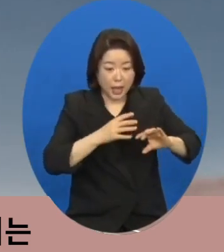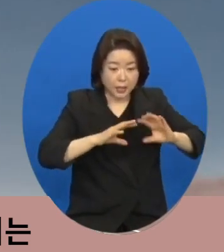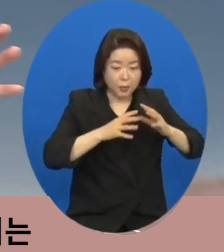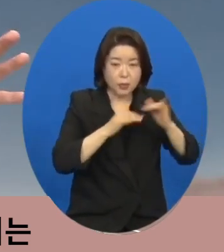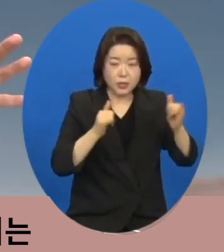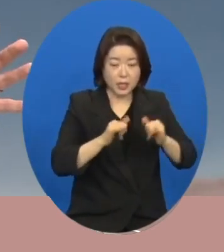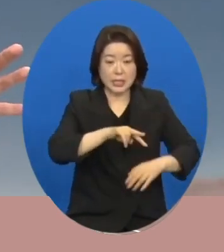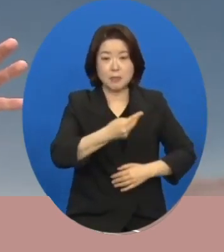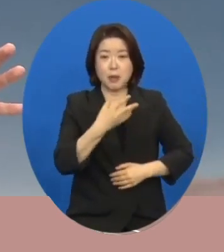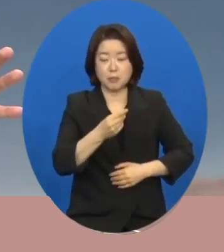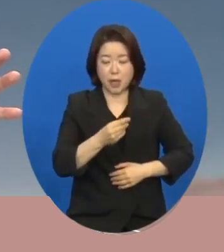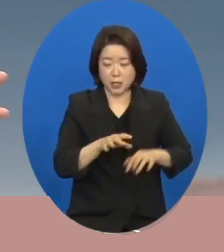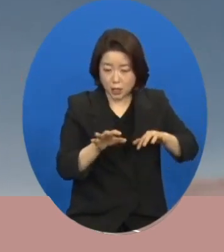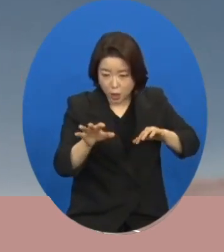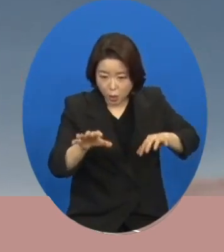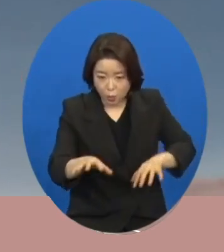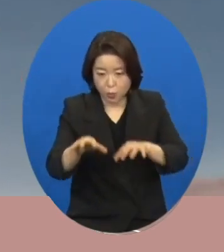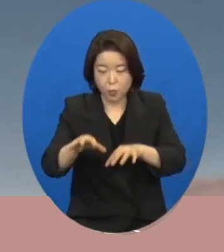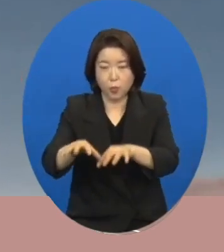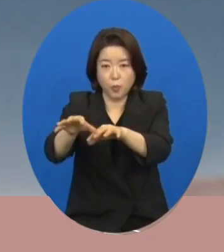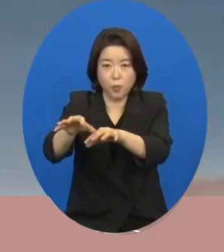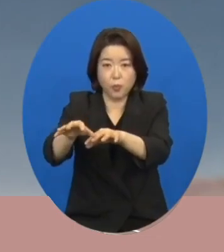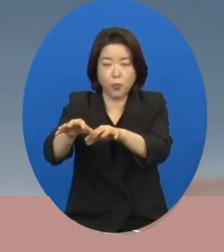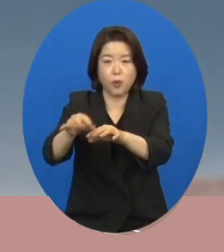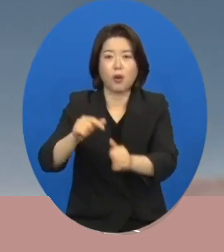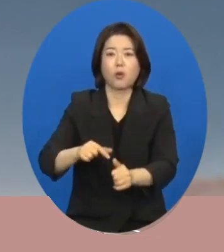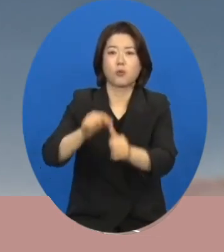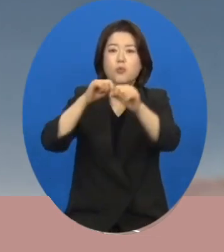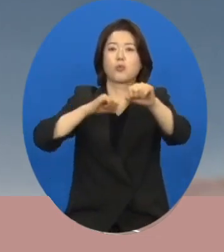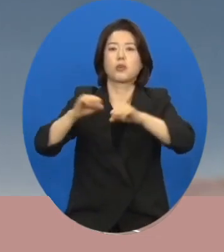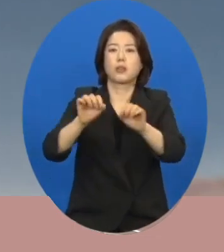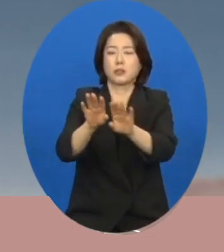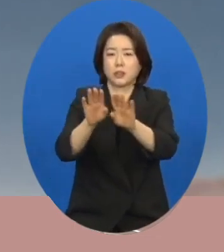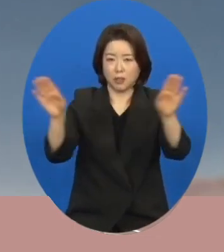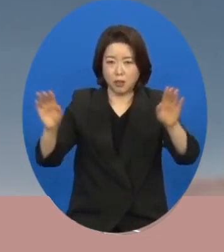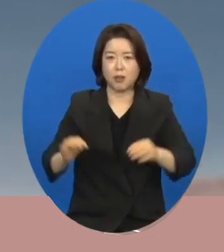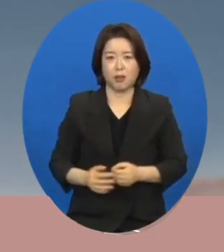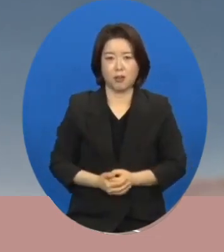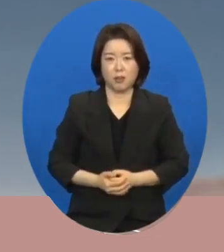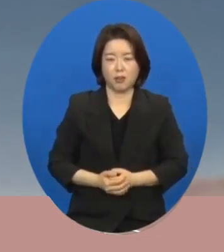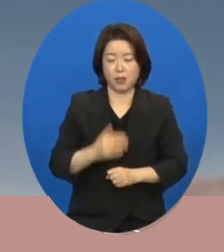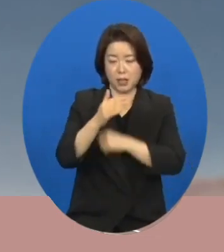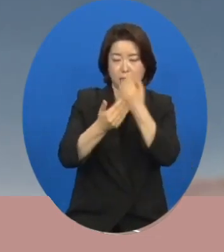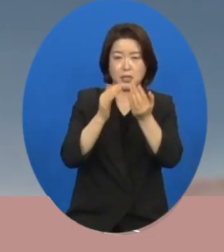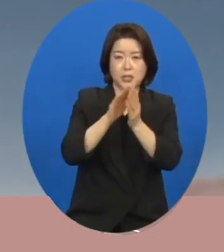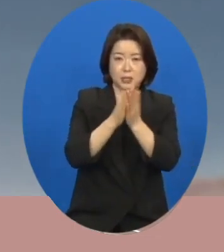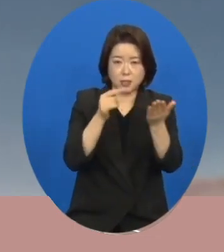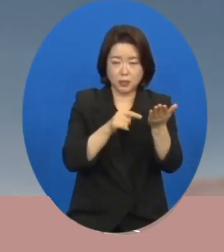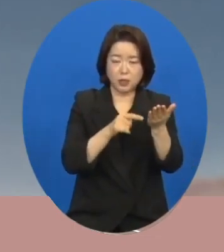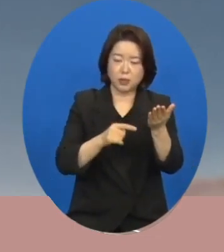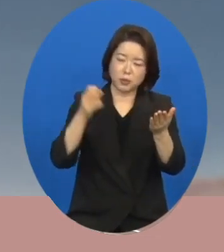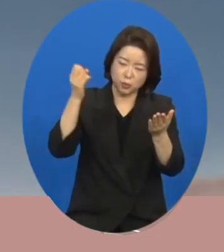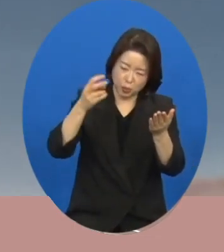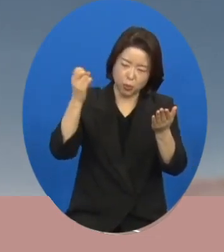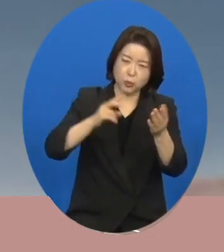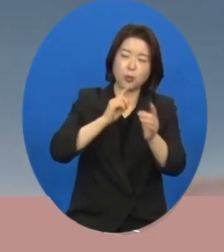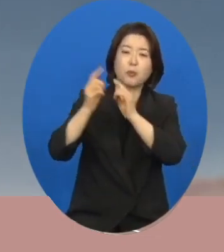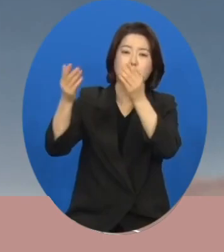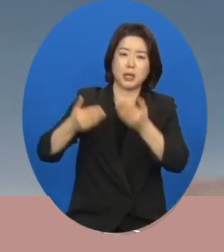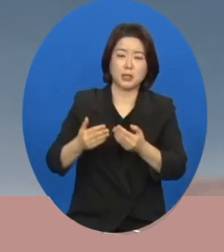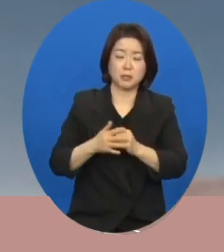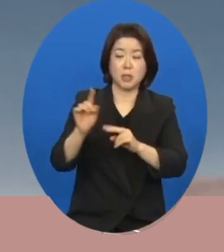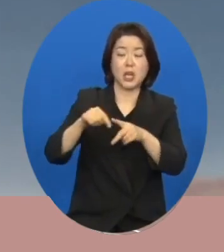건너가게 되는 구원의 역사가 열리게 된 거죠 성경 반복적으로 우리에게 얘기를 합니다 이에 대해서 순종이라는게